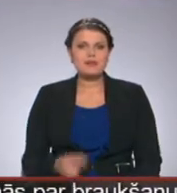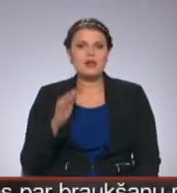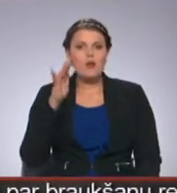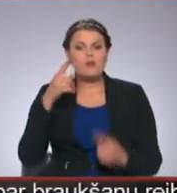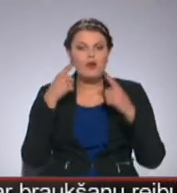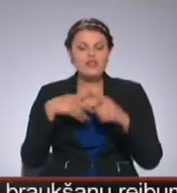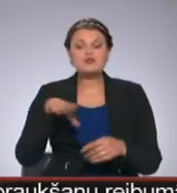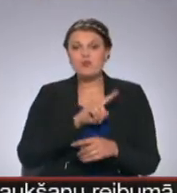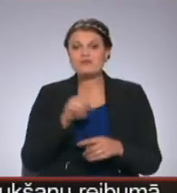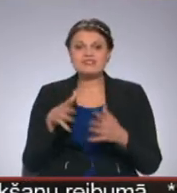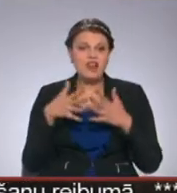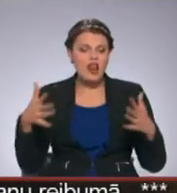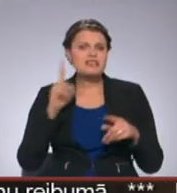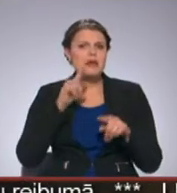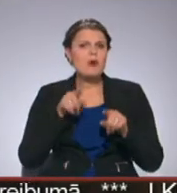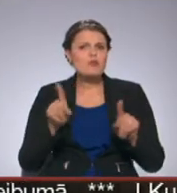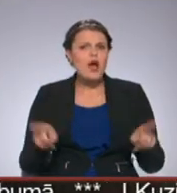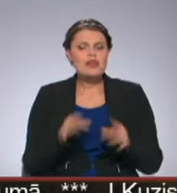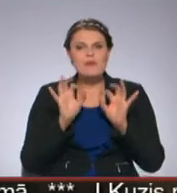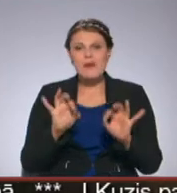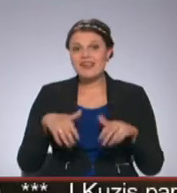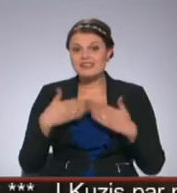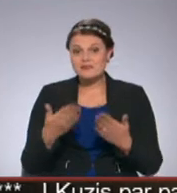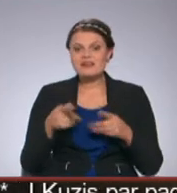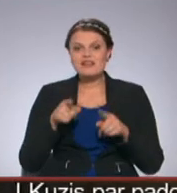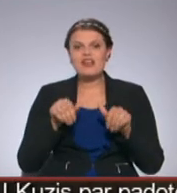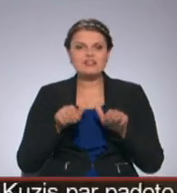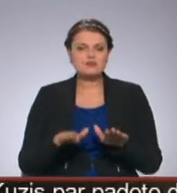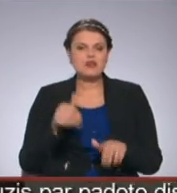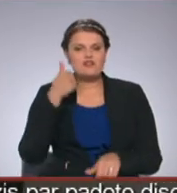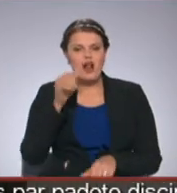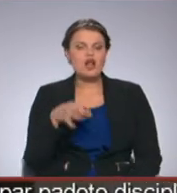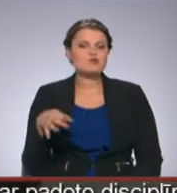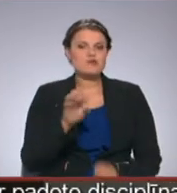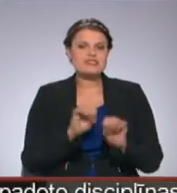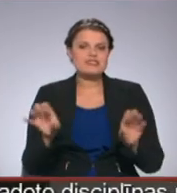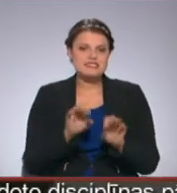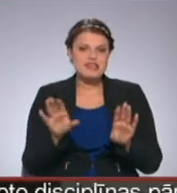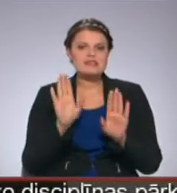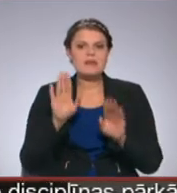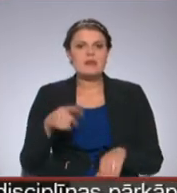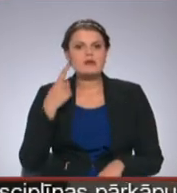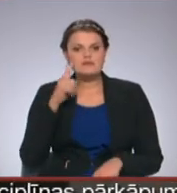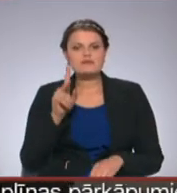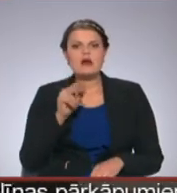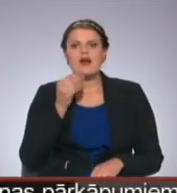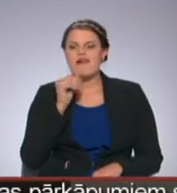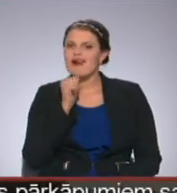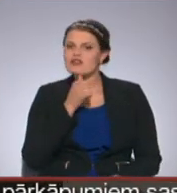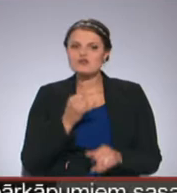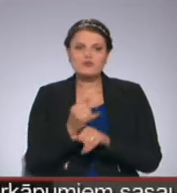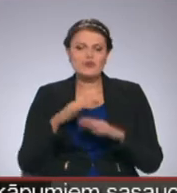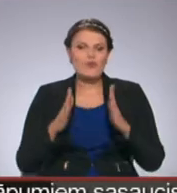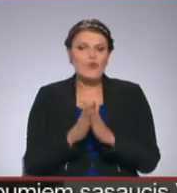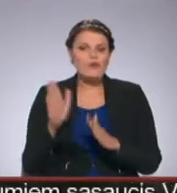Potenciāls mums ir liels, tikai jāmāk to attīstīt un pareizi pasniegt. Tā spriež Valkas novadā stāstot, ka ir doma veicināt gardēžu turismu, kopā ar